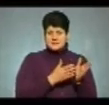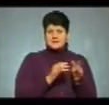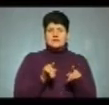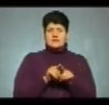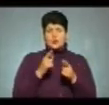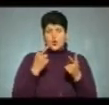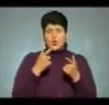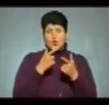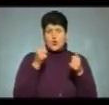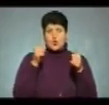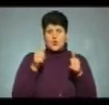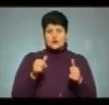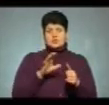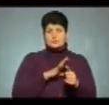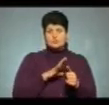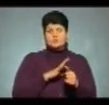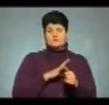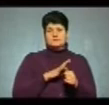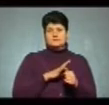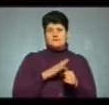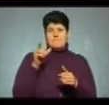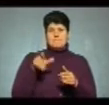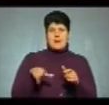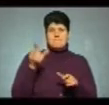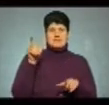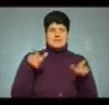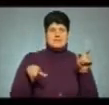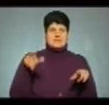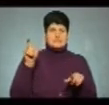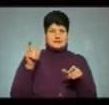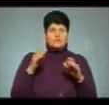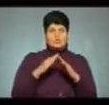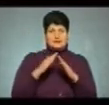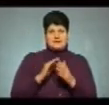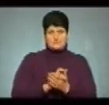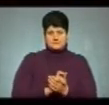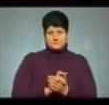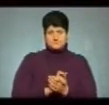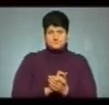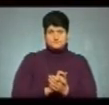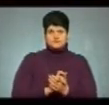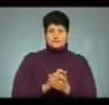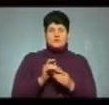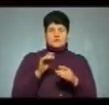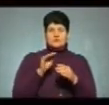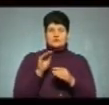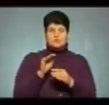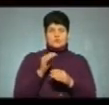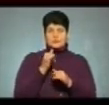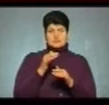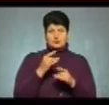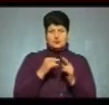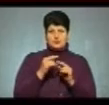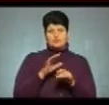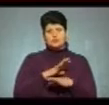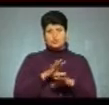були розміщені на під'їздах даних будинків. Тобто, ну, до жовтня ми не зможемо повернутися, чи